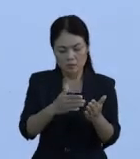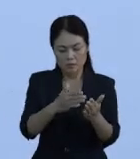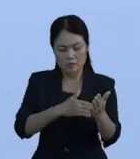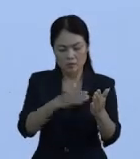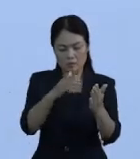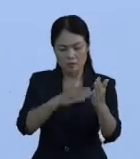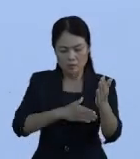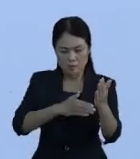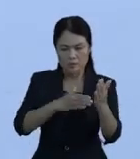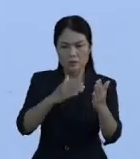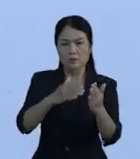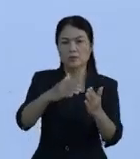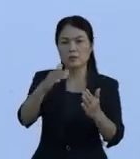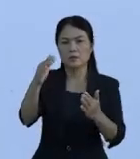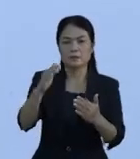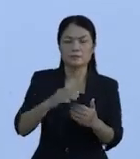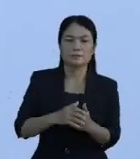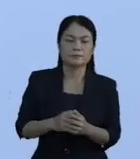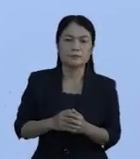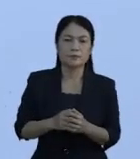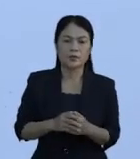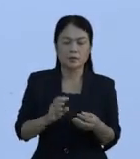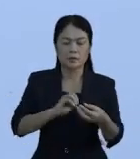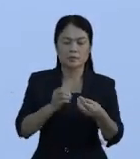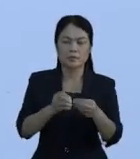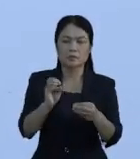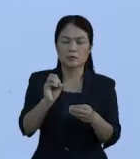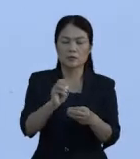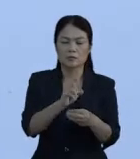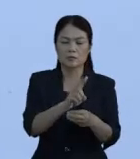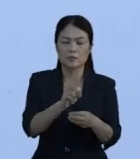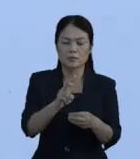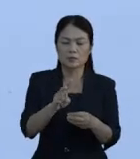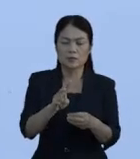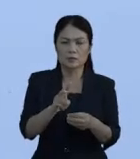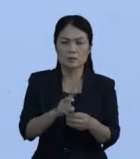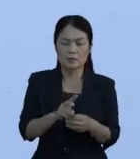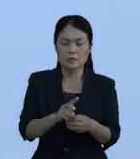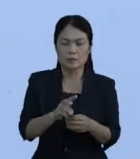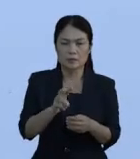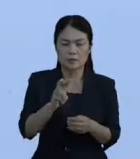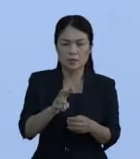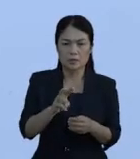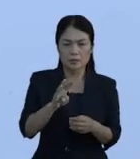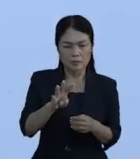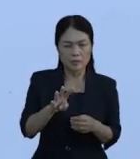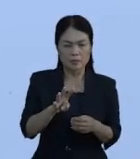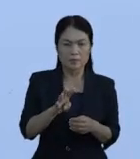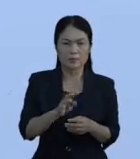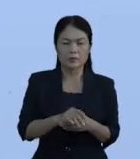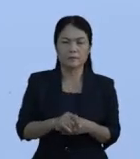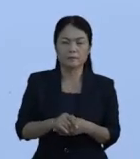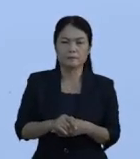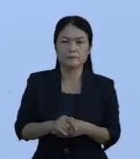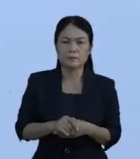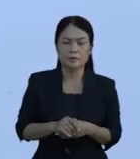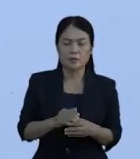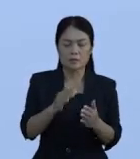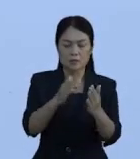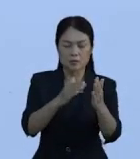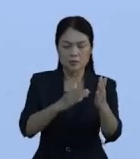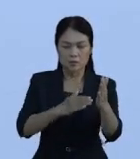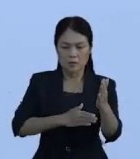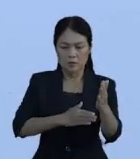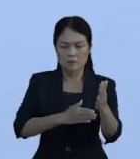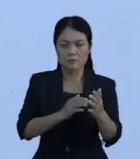hơn tại ti pram hải cà ram miền lệ sốn lệ muối lệ pí lệ bấy nâng lệ bốn cái tới một cột